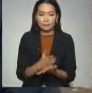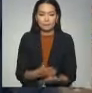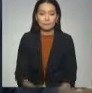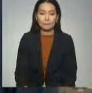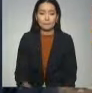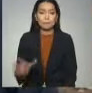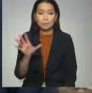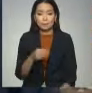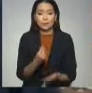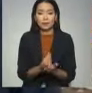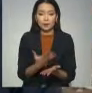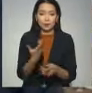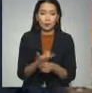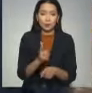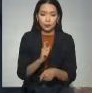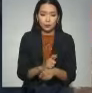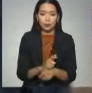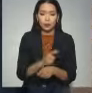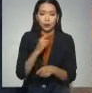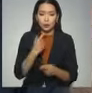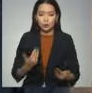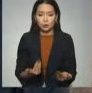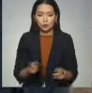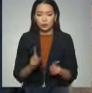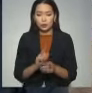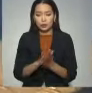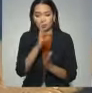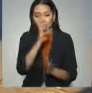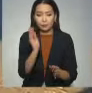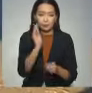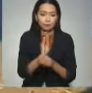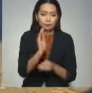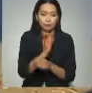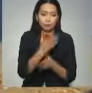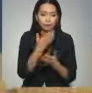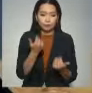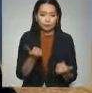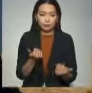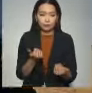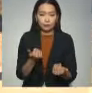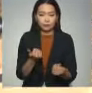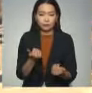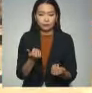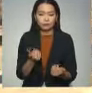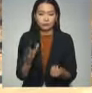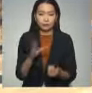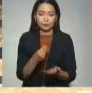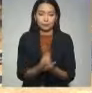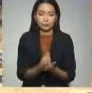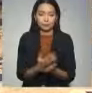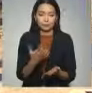Бәрі қымбат, да өте қиын тұруға, осында зарплата өспейді. Қымбат, бәрі қымбат.